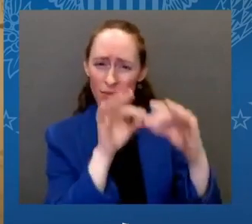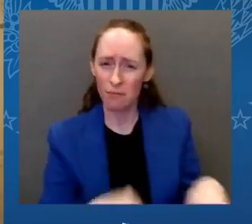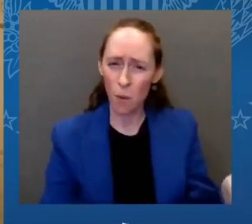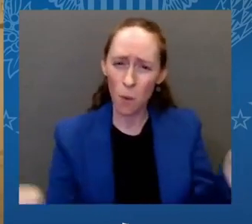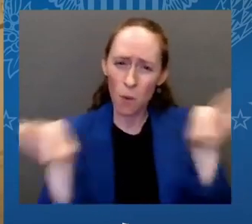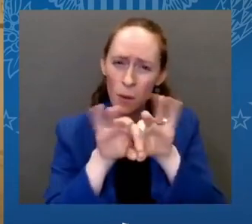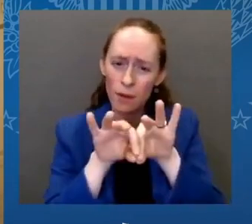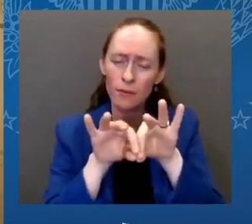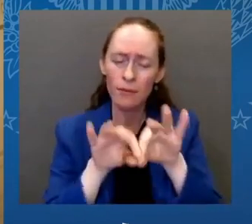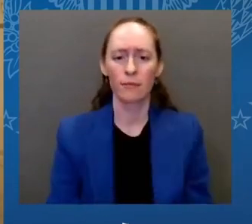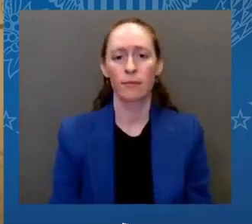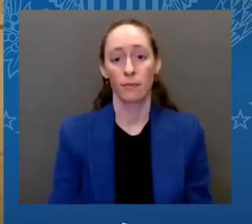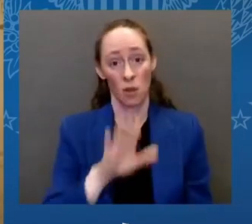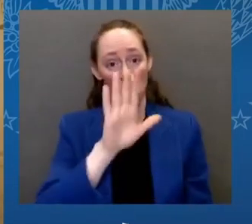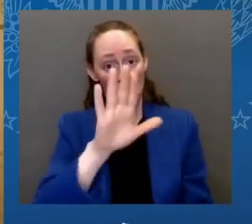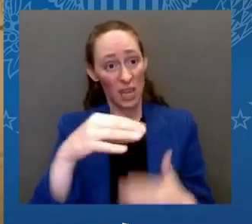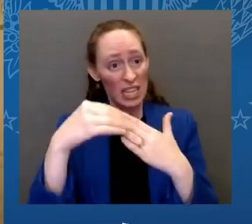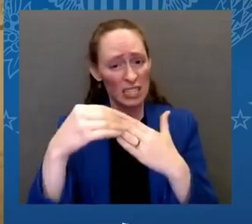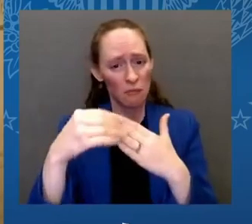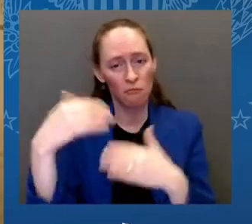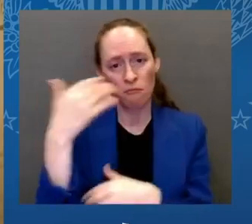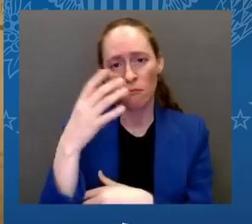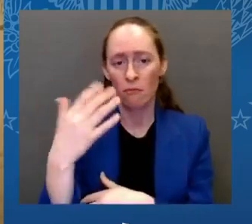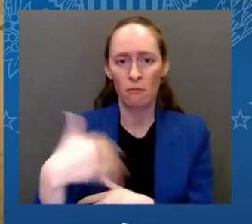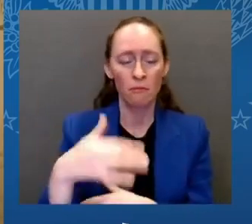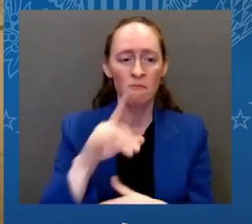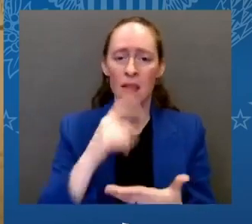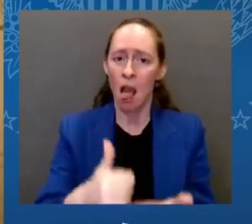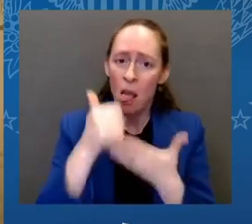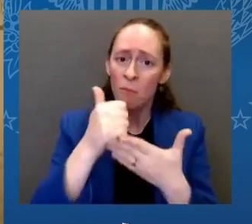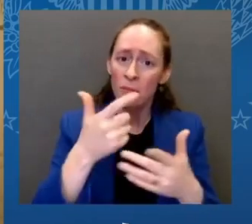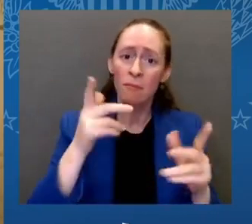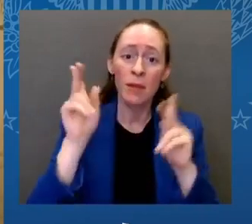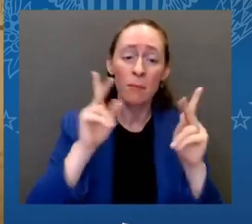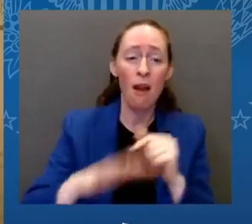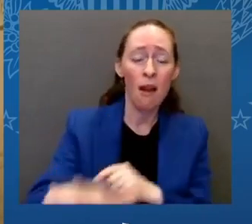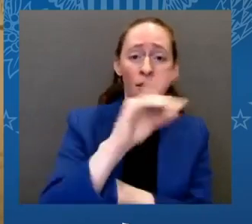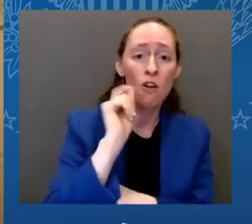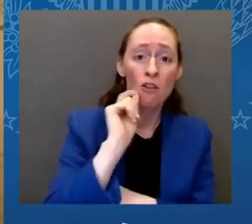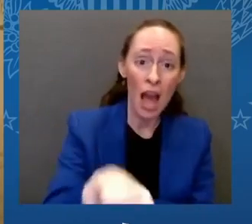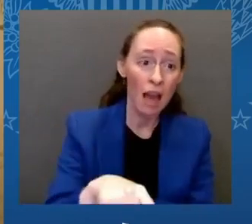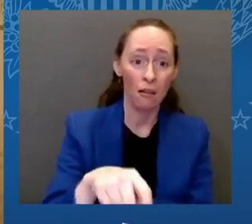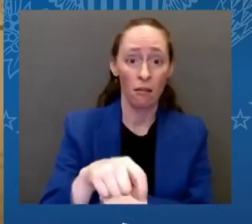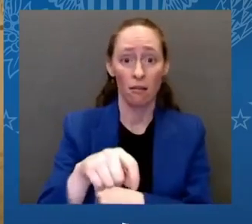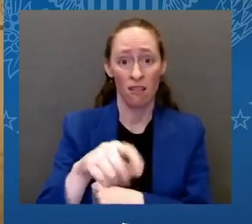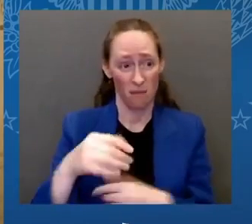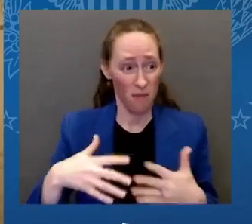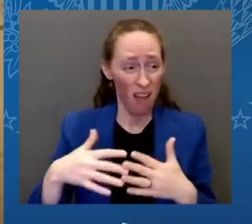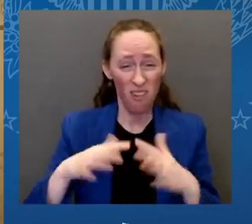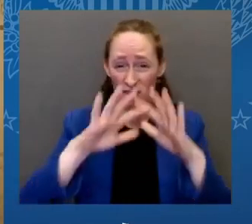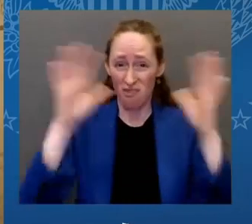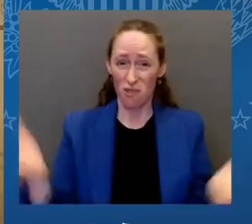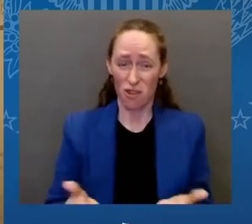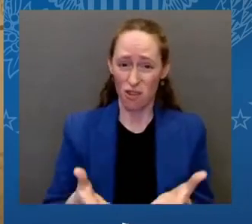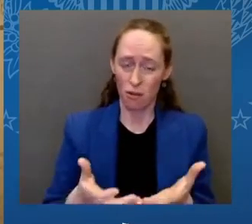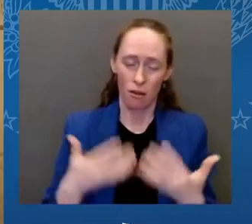І ви, пане президент, з українським народом і з американським народом, під час цього візиту,